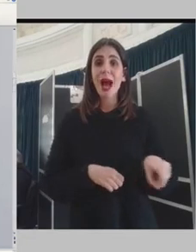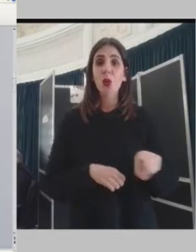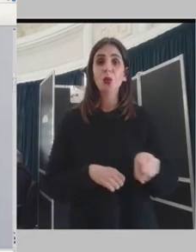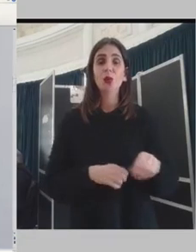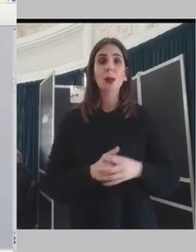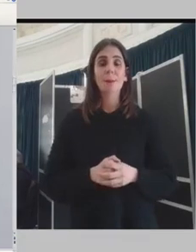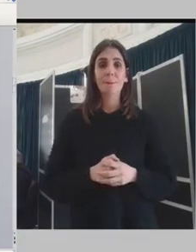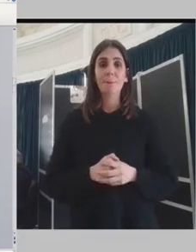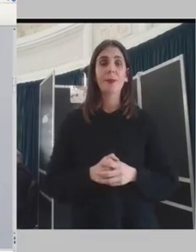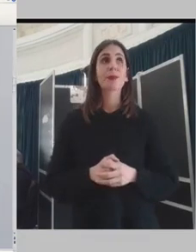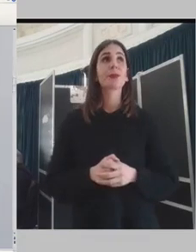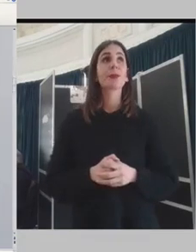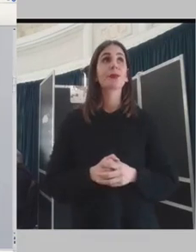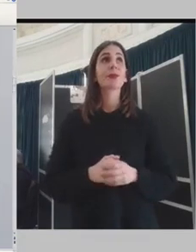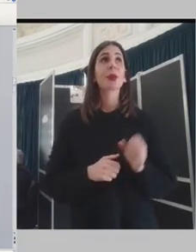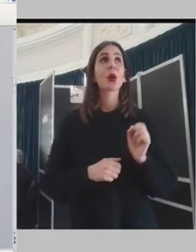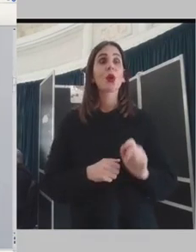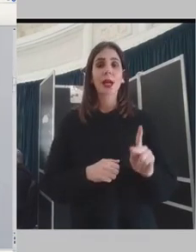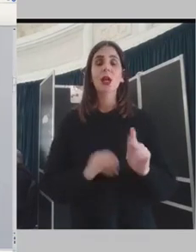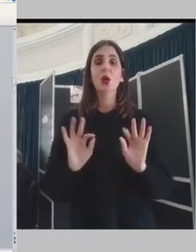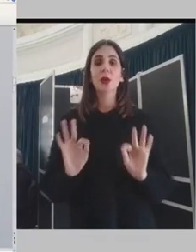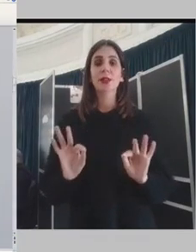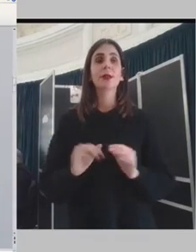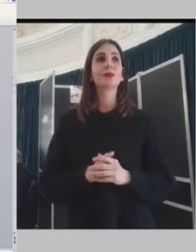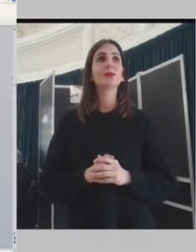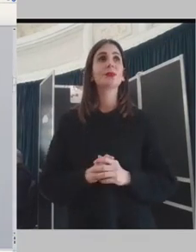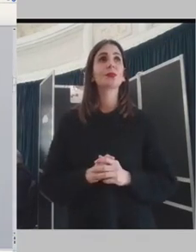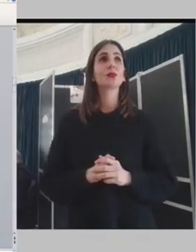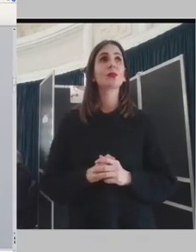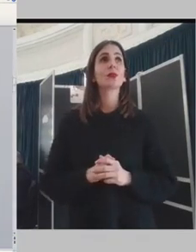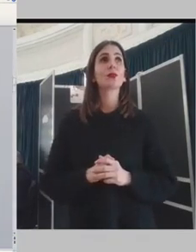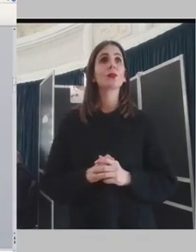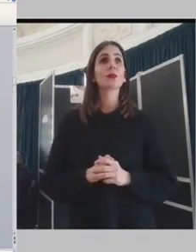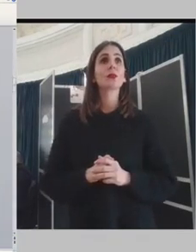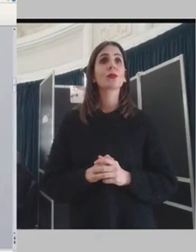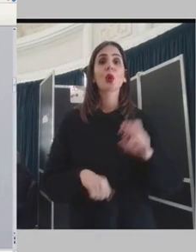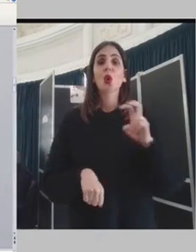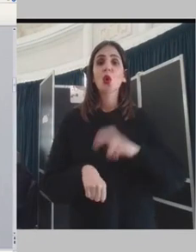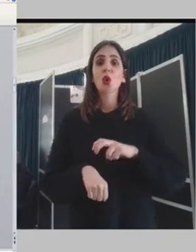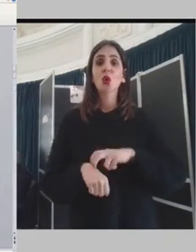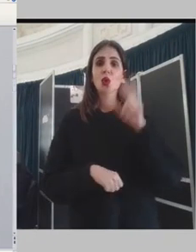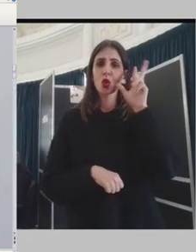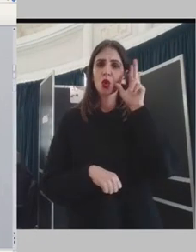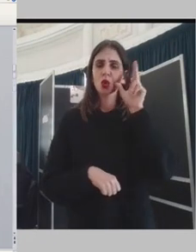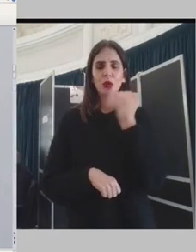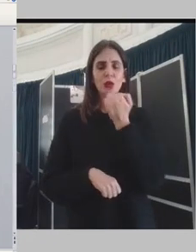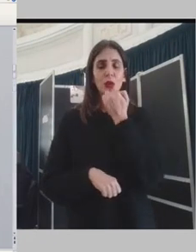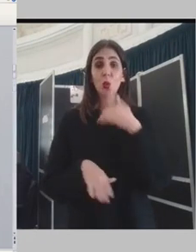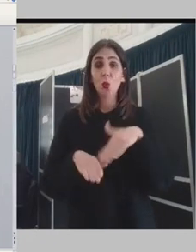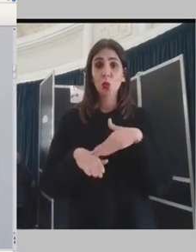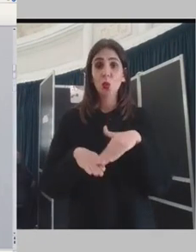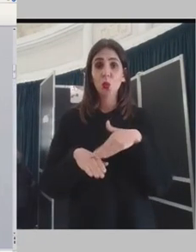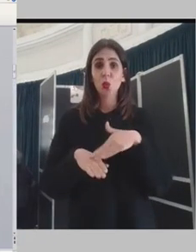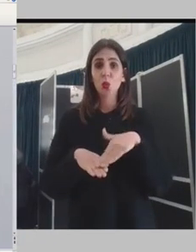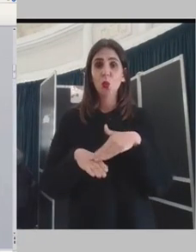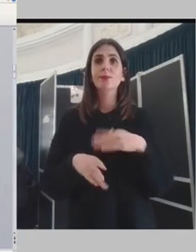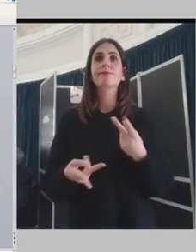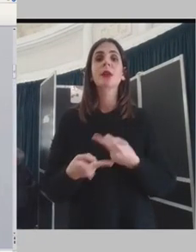facciamola anche così, non è esatto, perfetto, facciamo così. Quindi, dottoressa, chiedo scusa, se lei clicca in alto